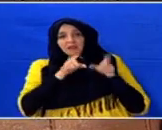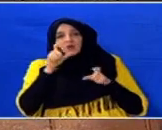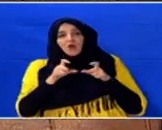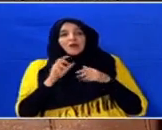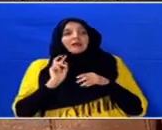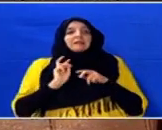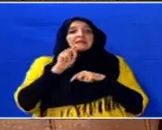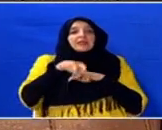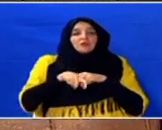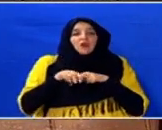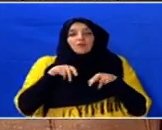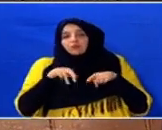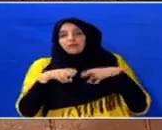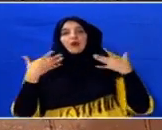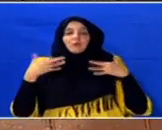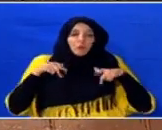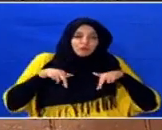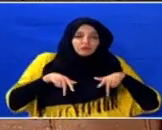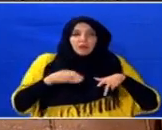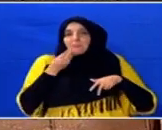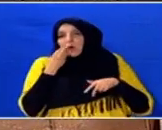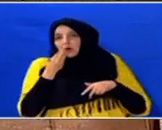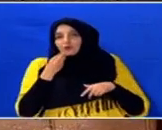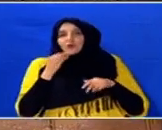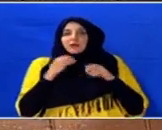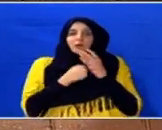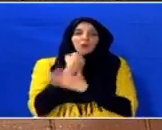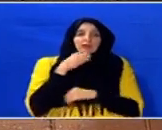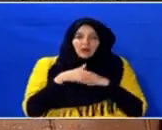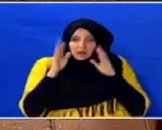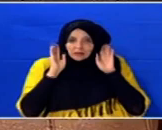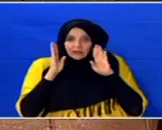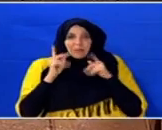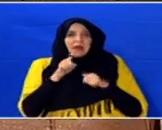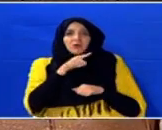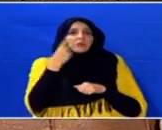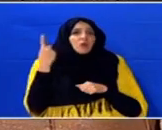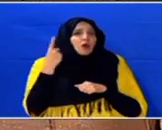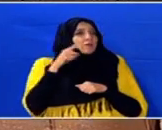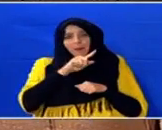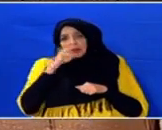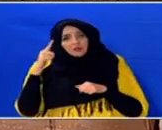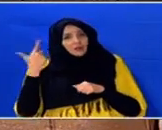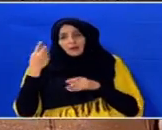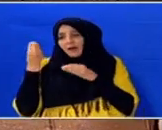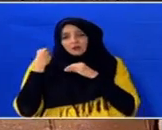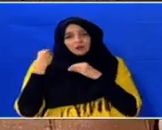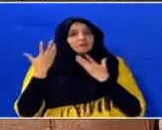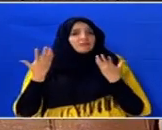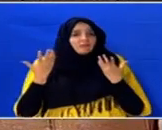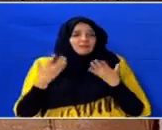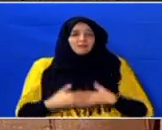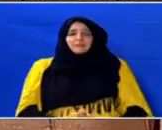اللي مشاو معاه اللي يفطر واللي يتوضا واللي يصلي، مش غير هو، حتى الناس اللي راهم معاه. وهكذا